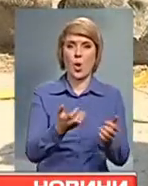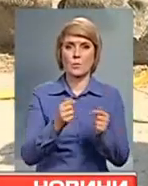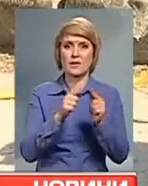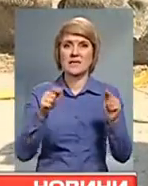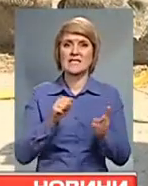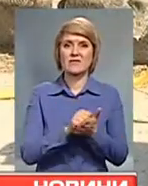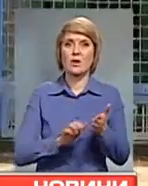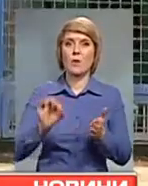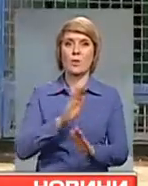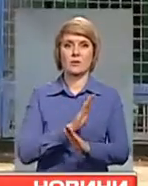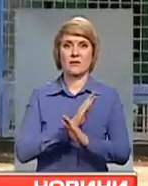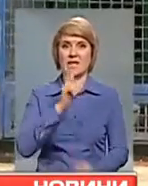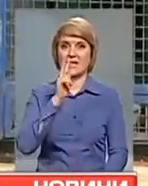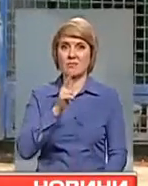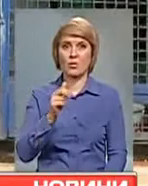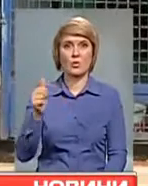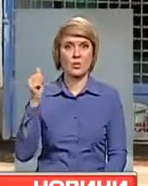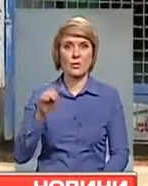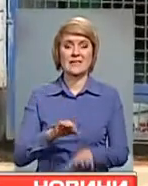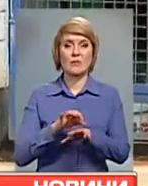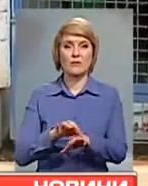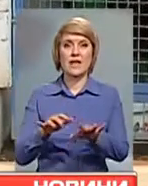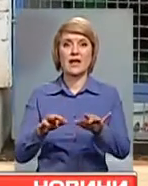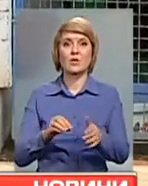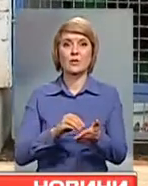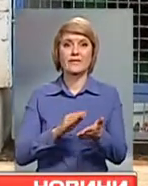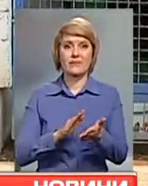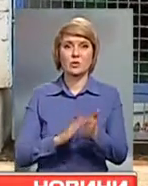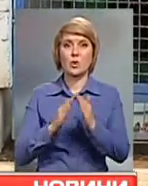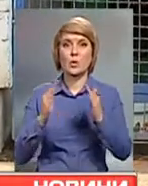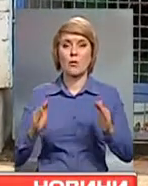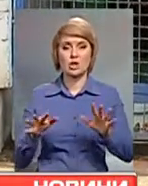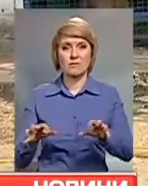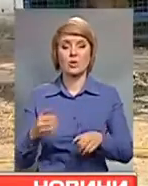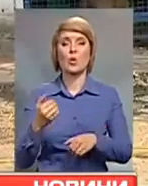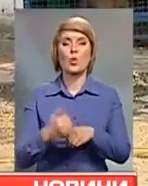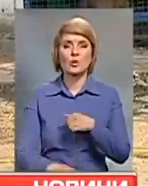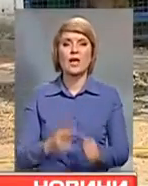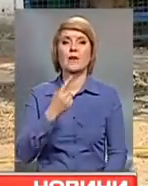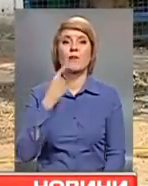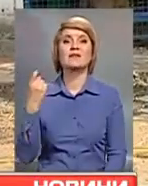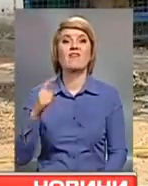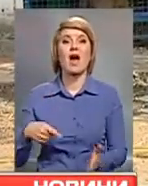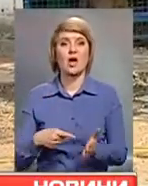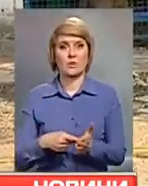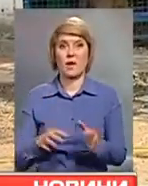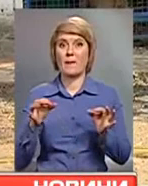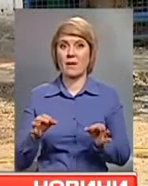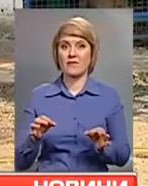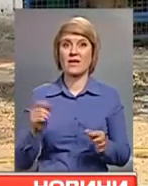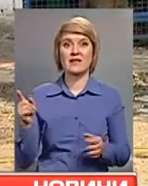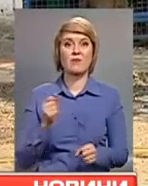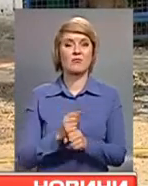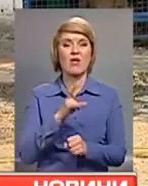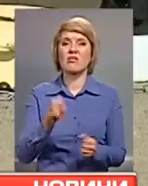тварини. 3,5 роки тому запровадити електронну інвентаризацію домашніх тварин уже намагалися у Харкові. Щоправда, там її зробили